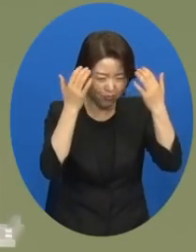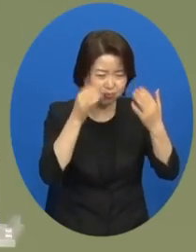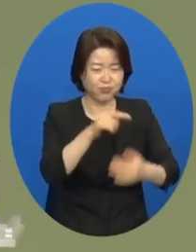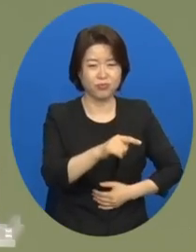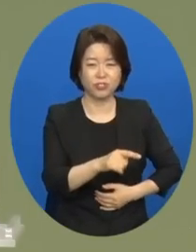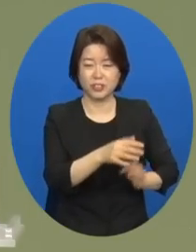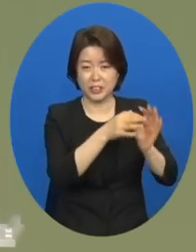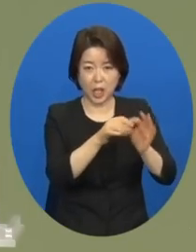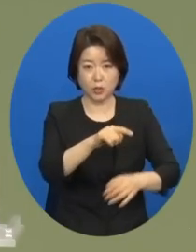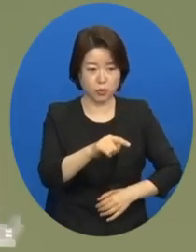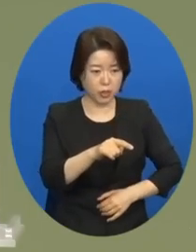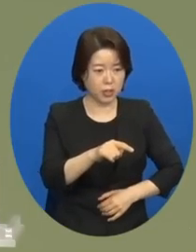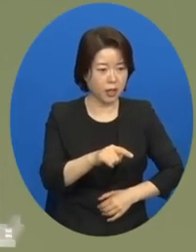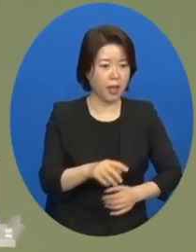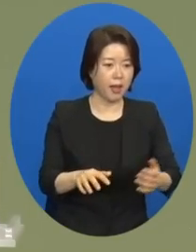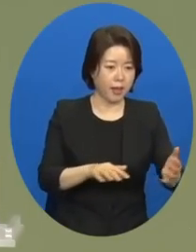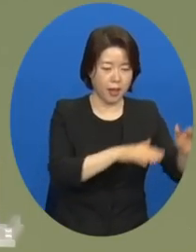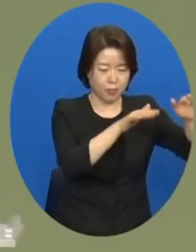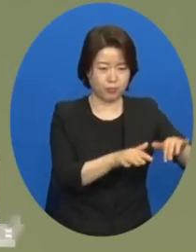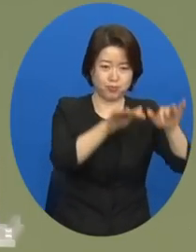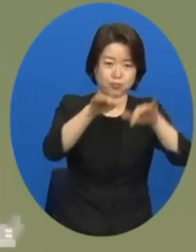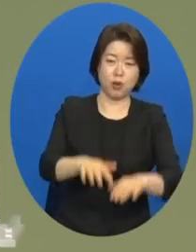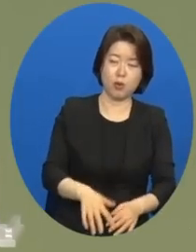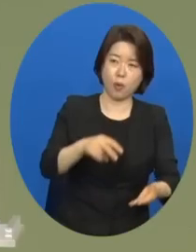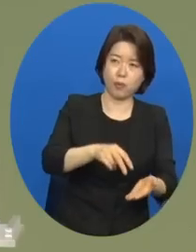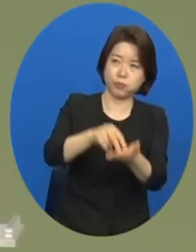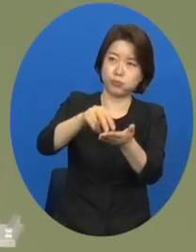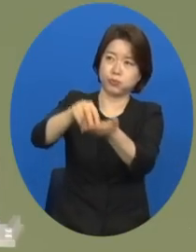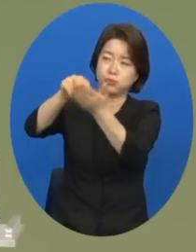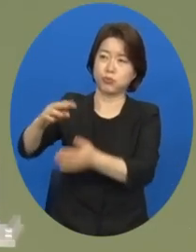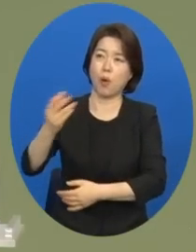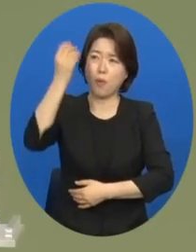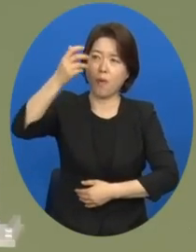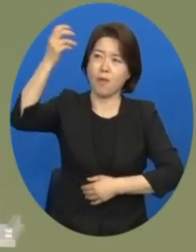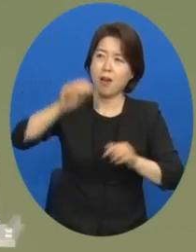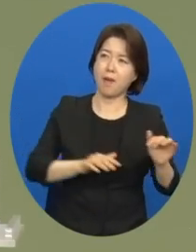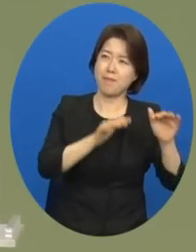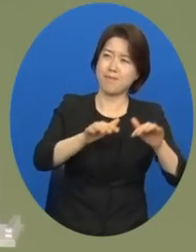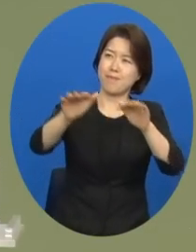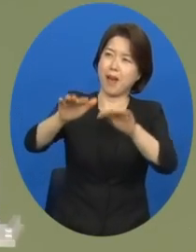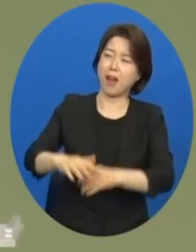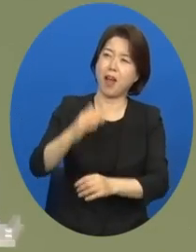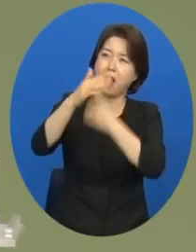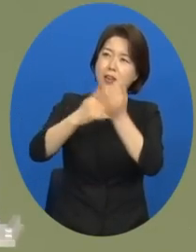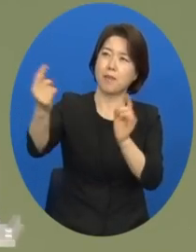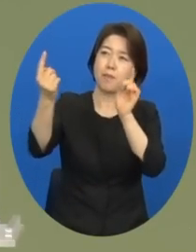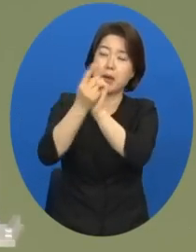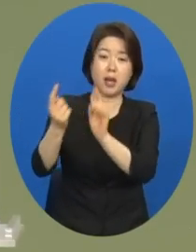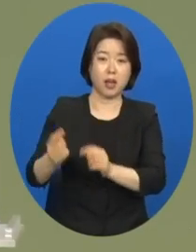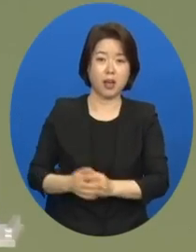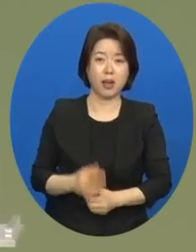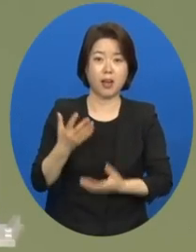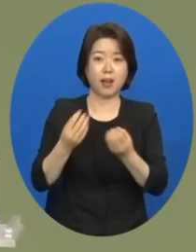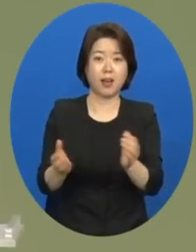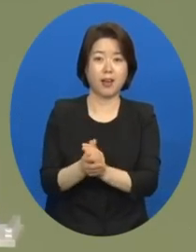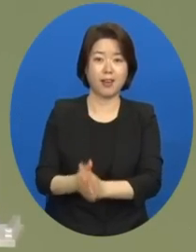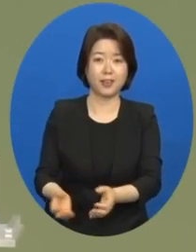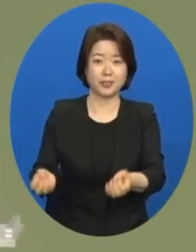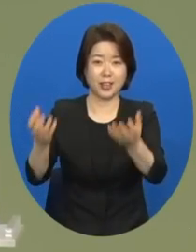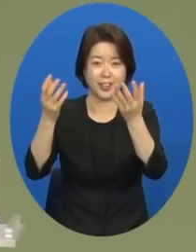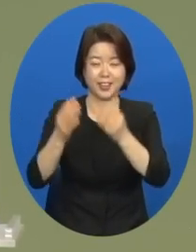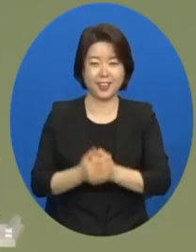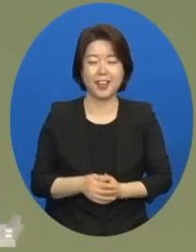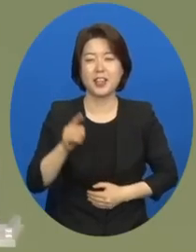진리의 성령으로 위를 가는 거예요 파도타고 올라가는 거예요 성령의 파도 타고 올라간 거예요 할렐루야 그래서